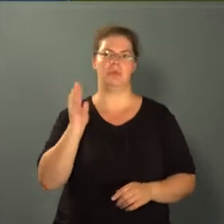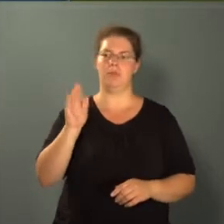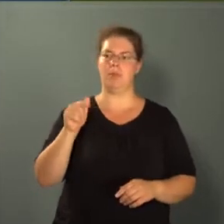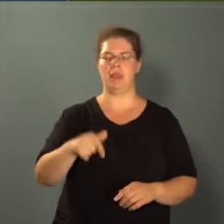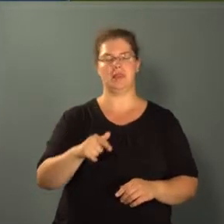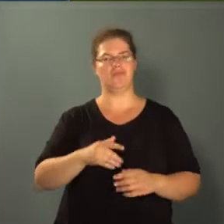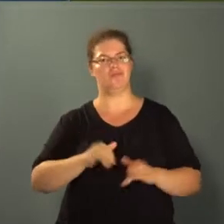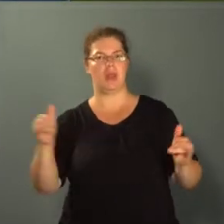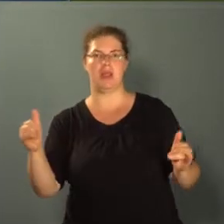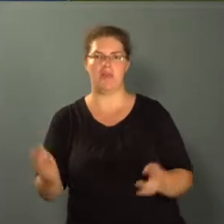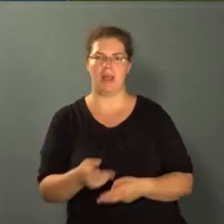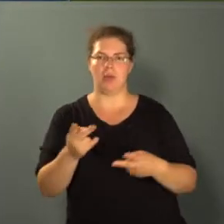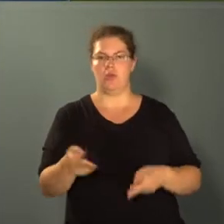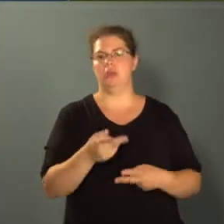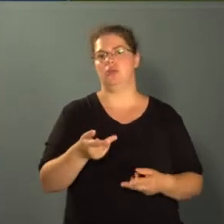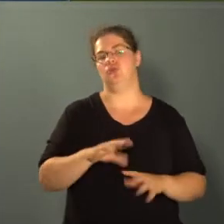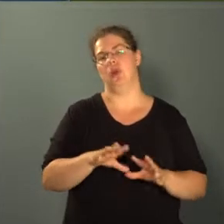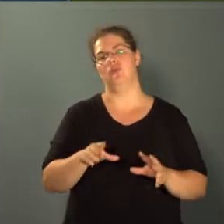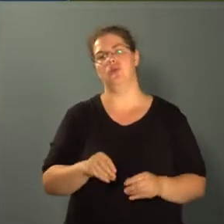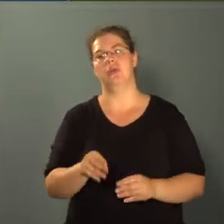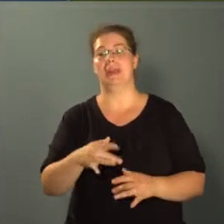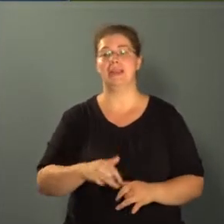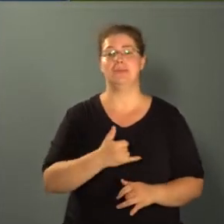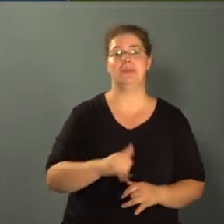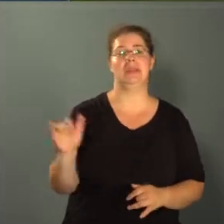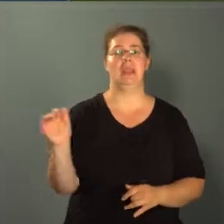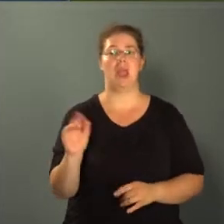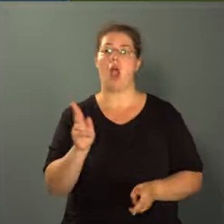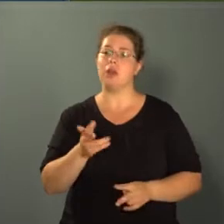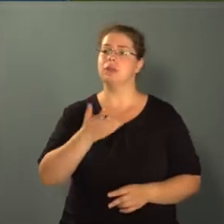fejleszteni, hogy ebben megkönnyítsük a szülők helyzetét, és minden gyereknek, aki